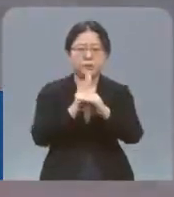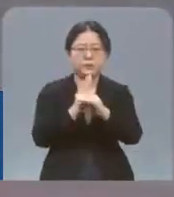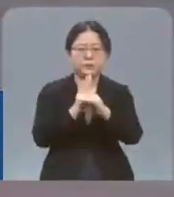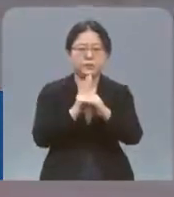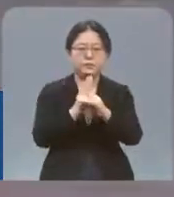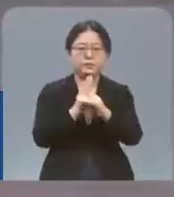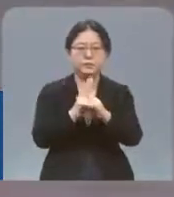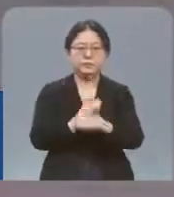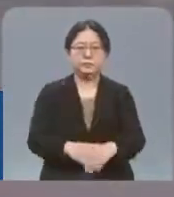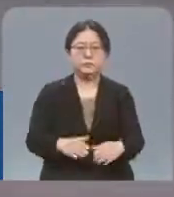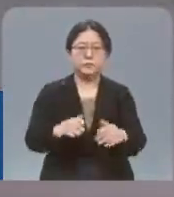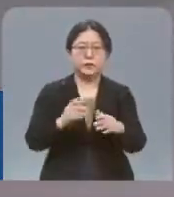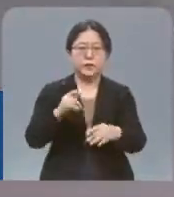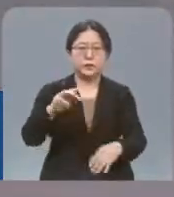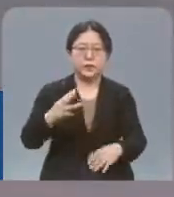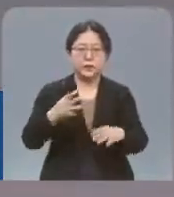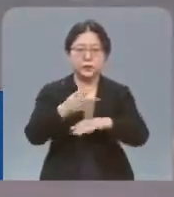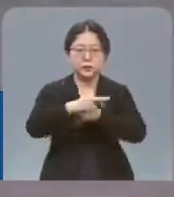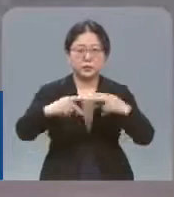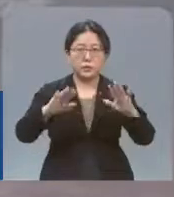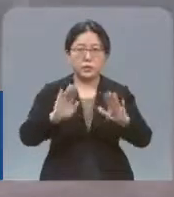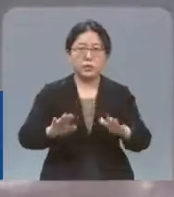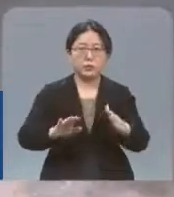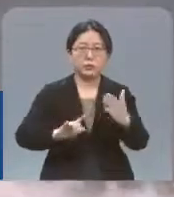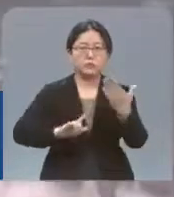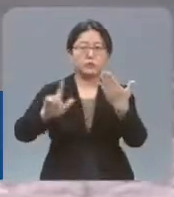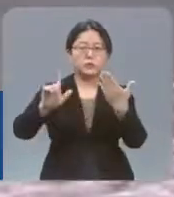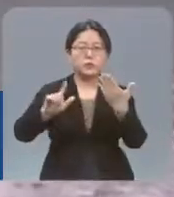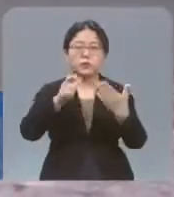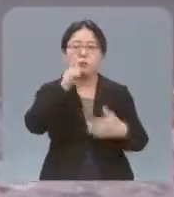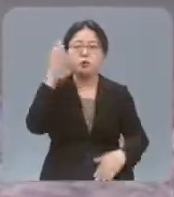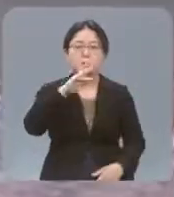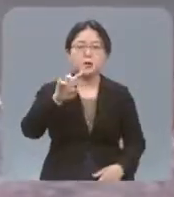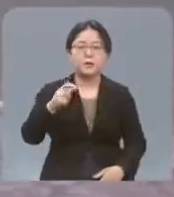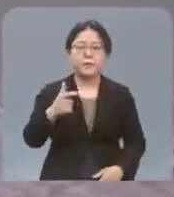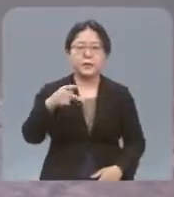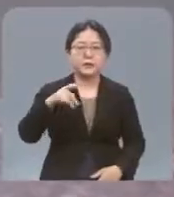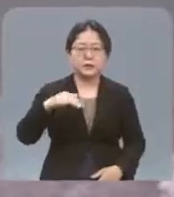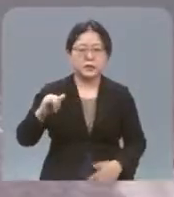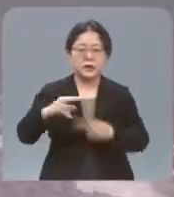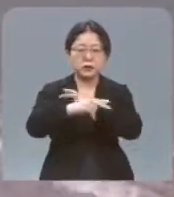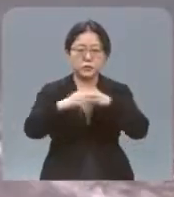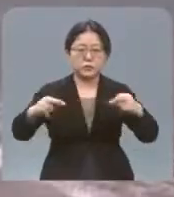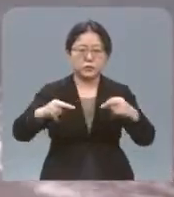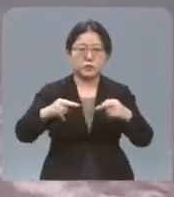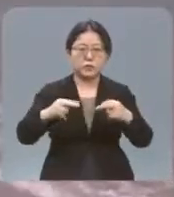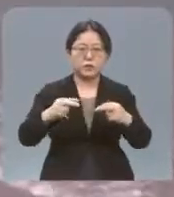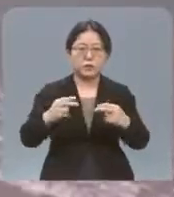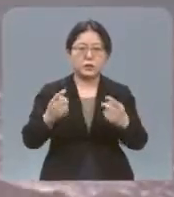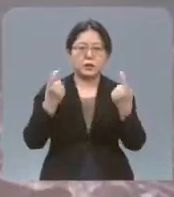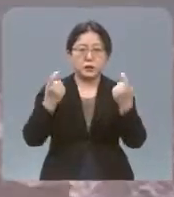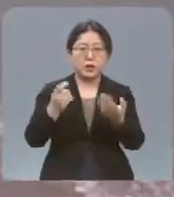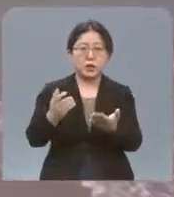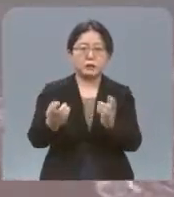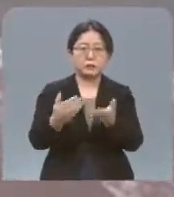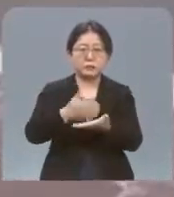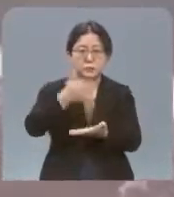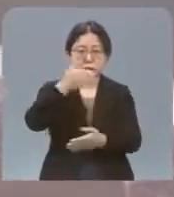있습니다. 남열 해수욕장 이어서 오는 9일에는 여수 만성리 해수욕장 등도 피서객을